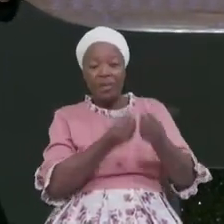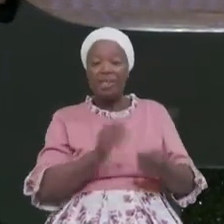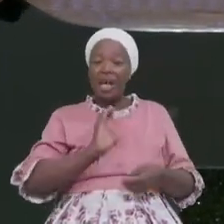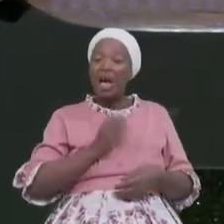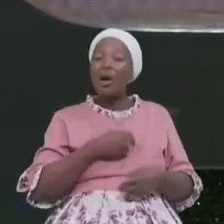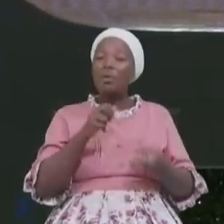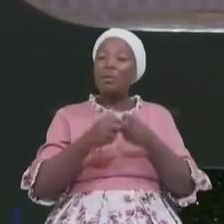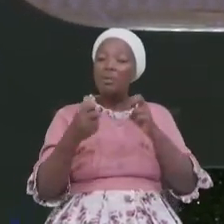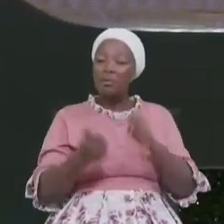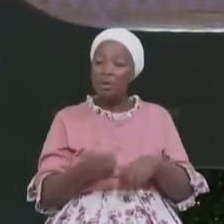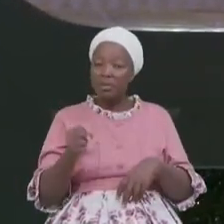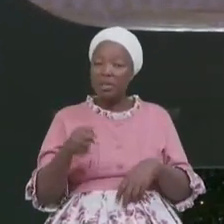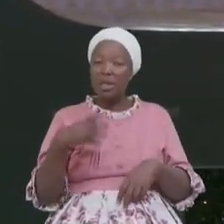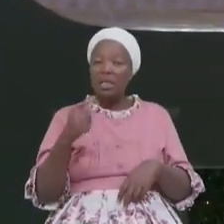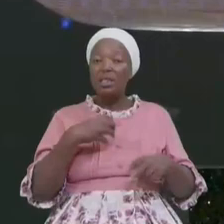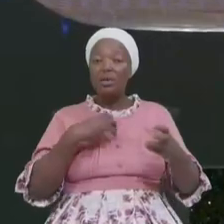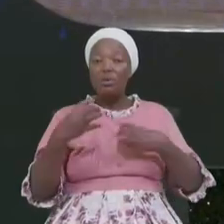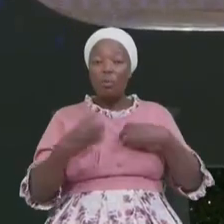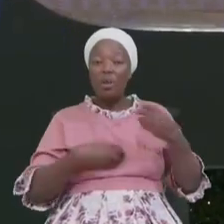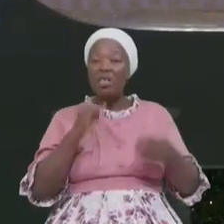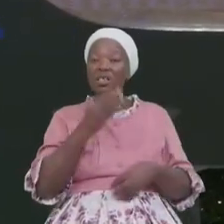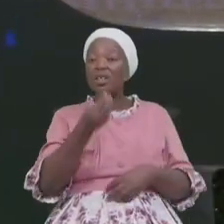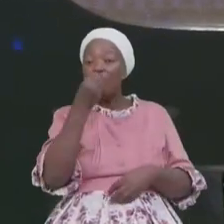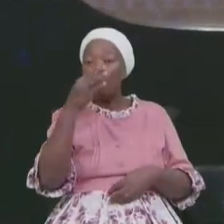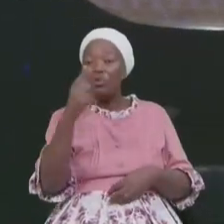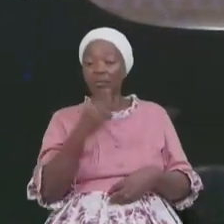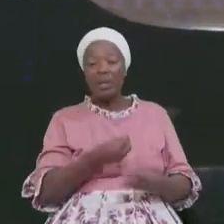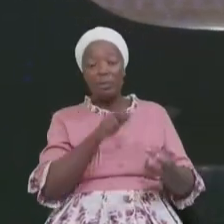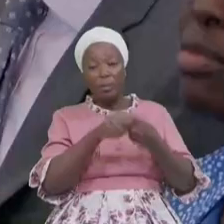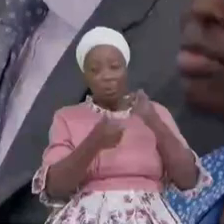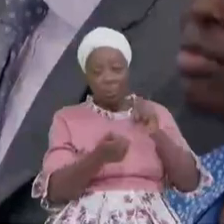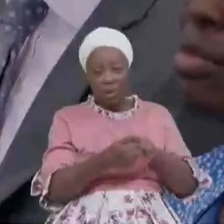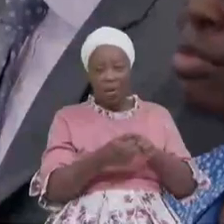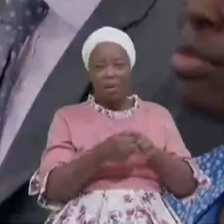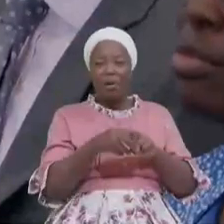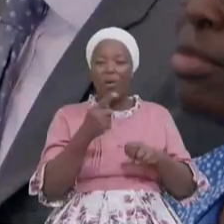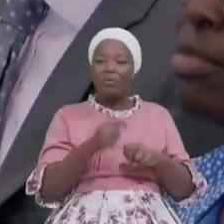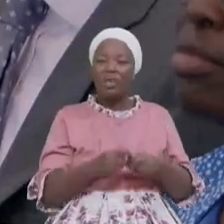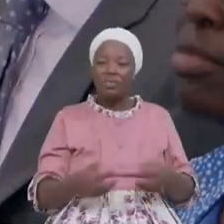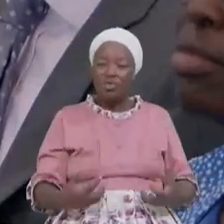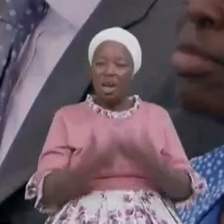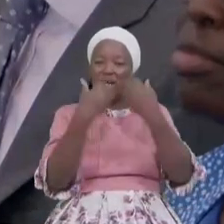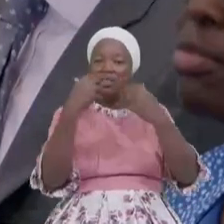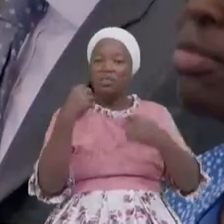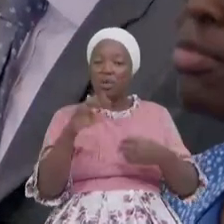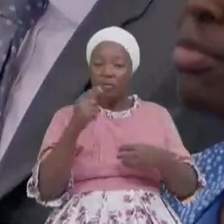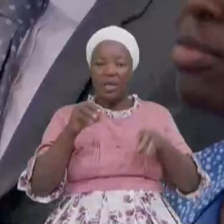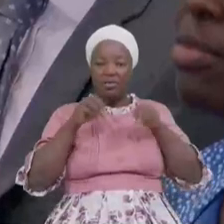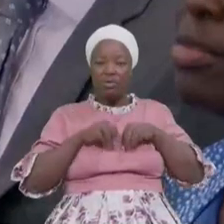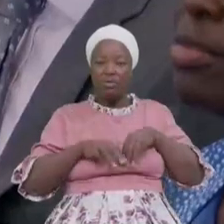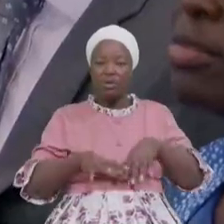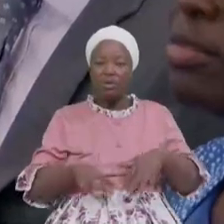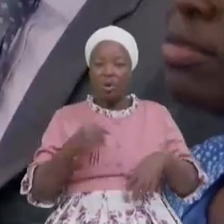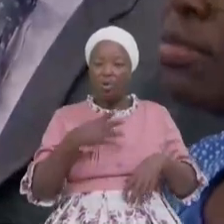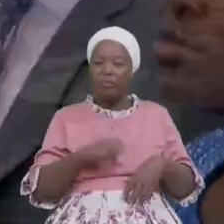Les plaintes sont la nourriture des problèmes, des défis et de la dépression, du